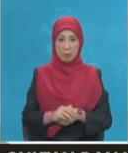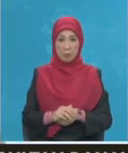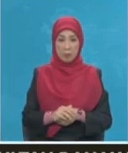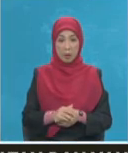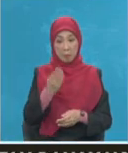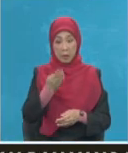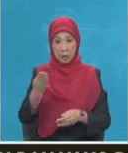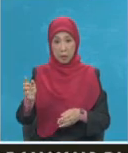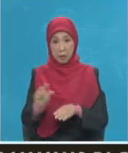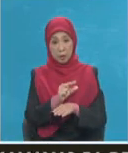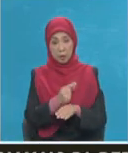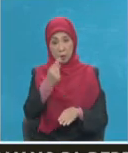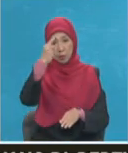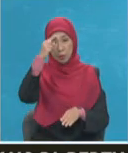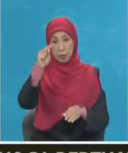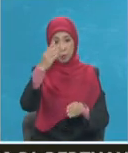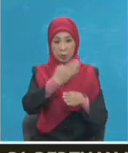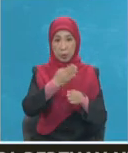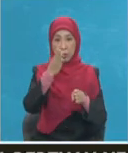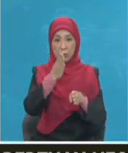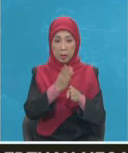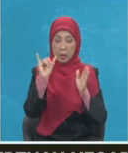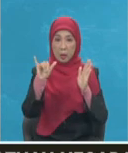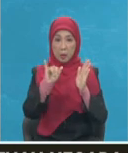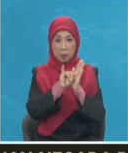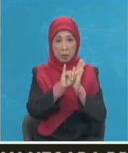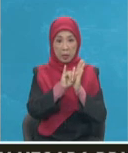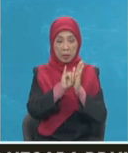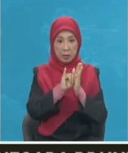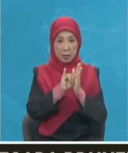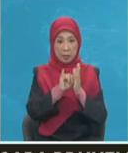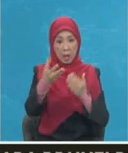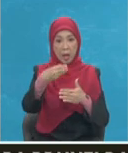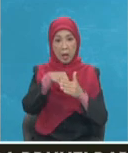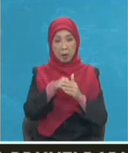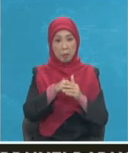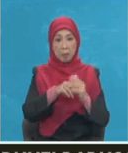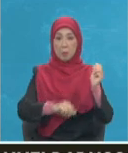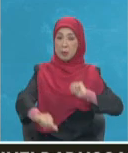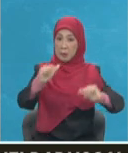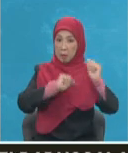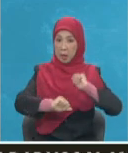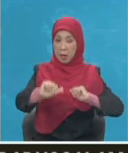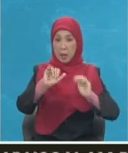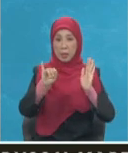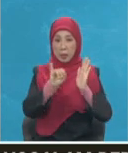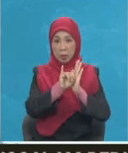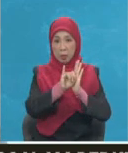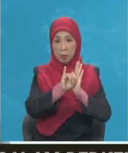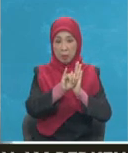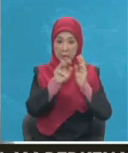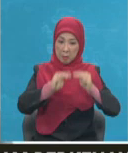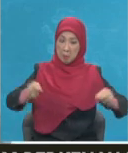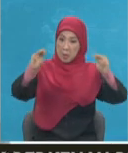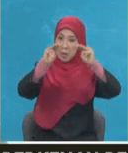Props yang digunakan tujuannya ialah untuk membentuk beberapa image dalam persembahan. Image-image seperti Masjid Omar